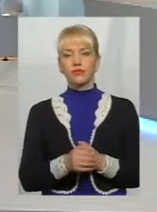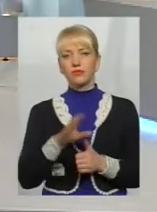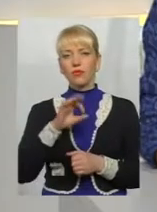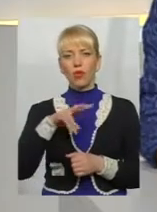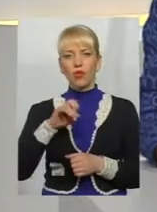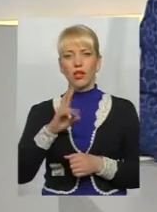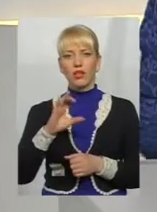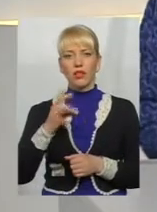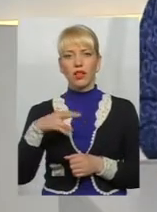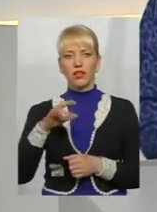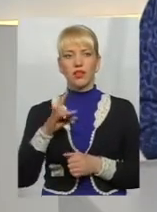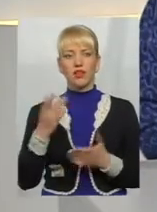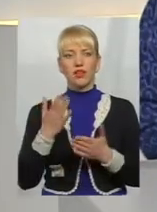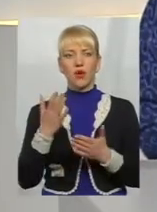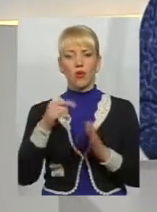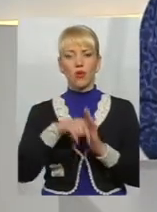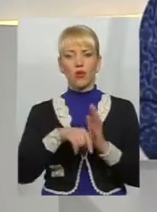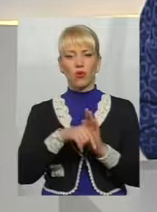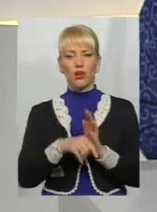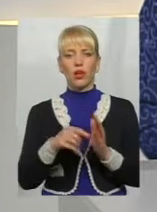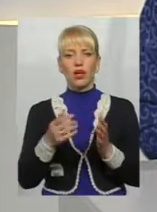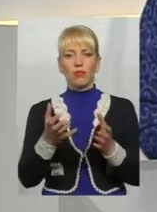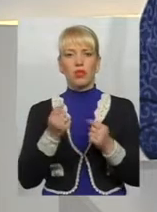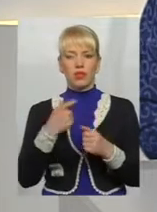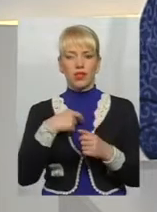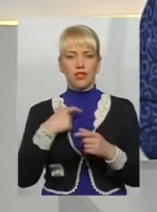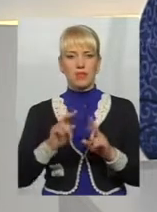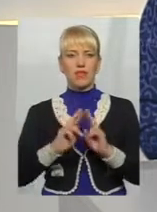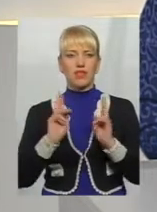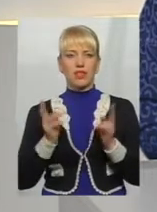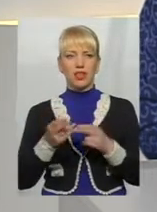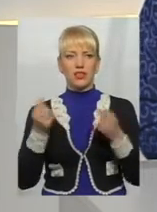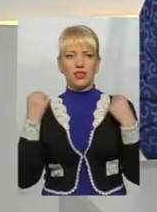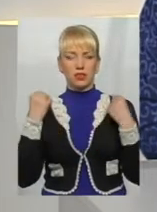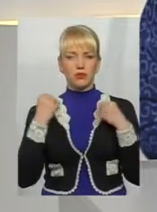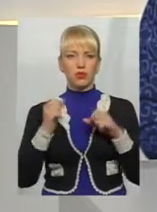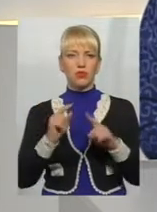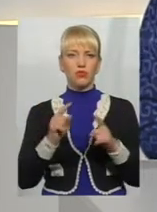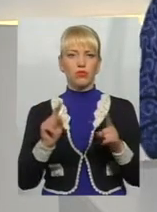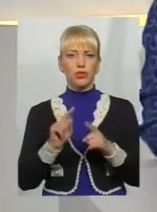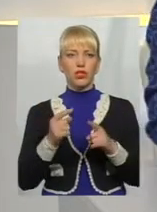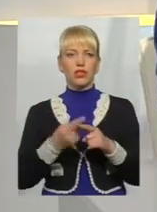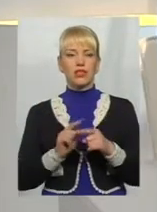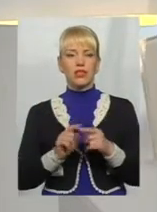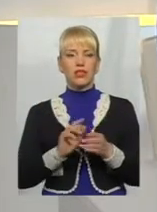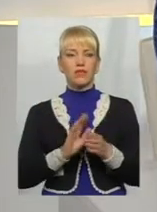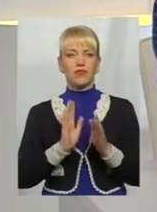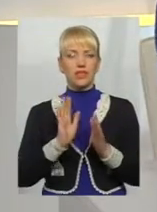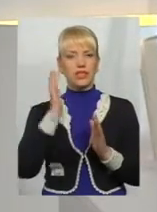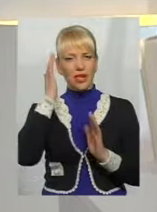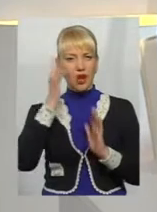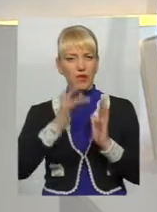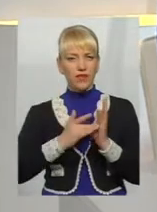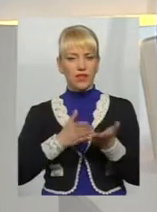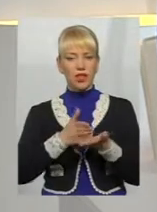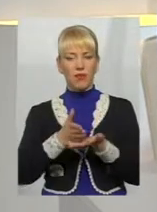скажіть, будь ласка, яку роль, яку місію беруть на себе федерації спорту? Адже це вже суто цільові